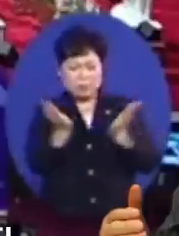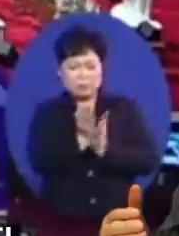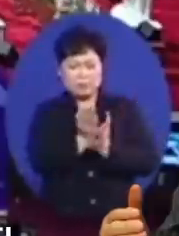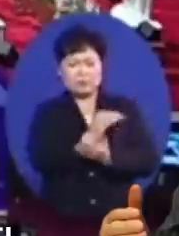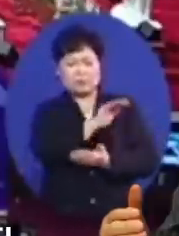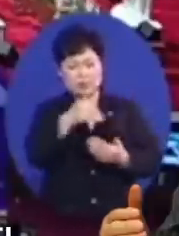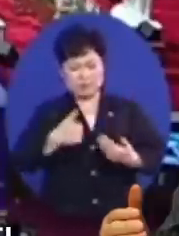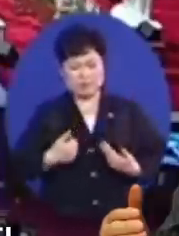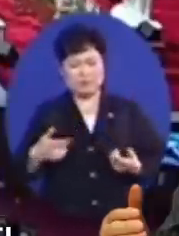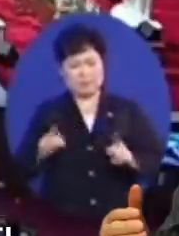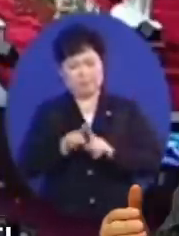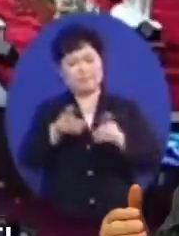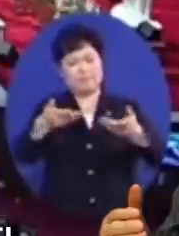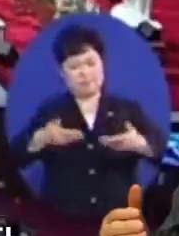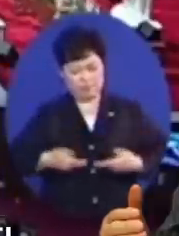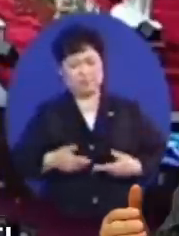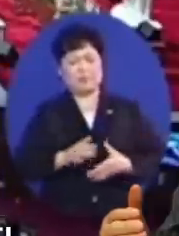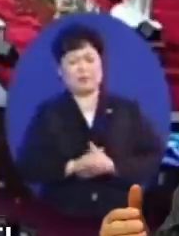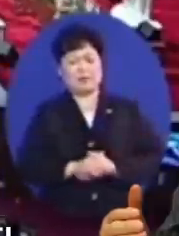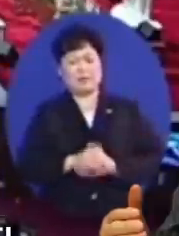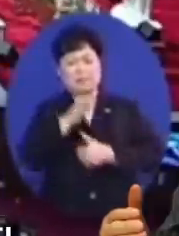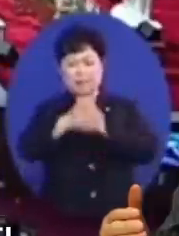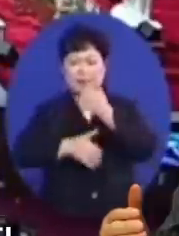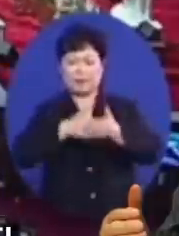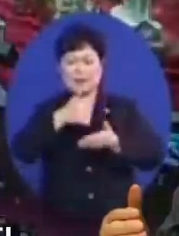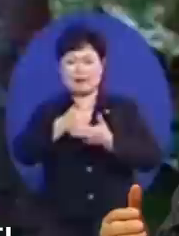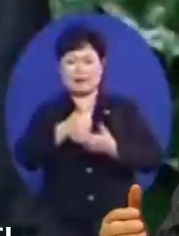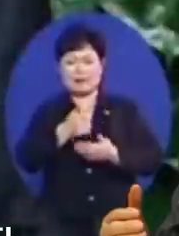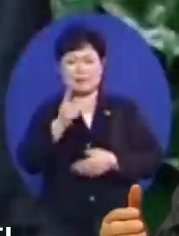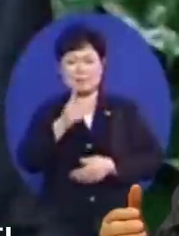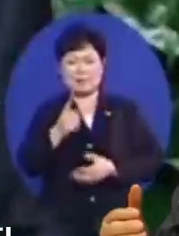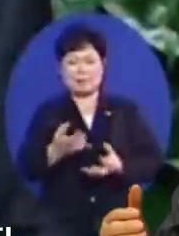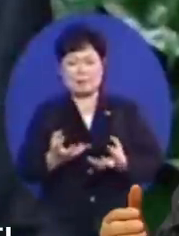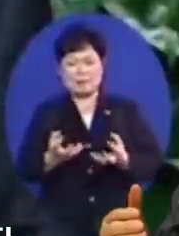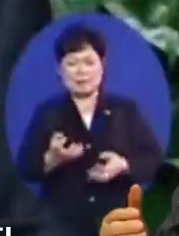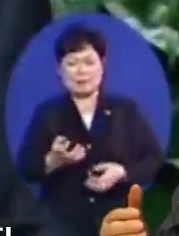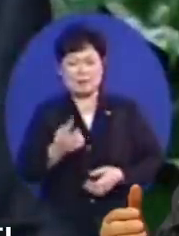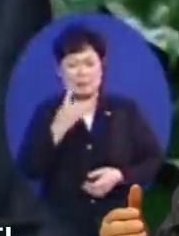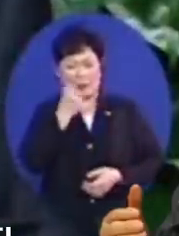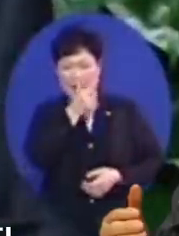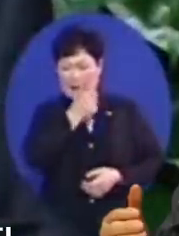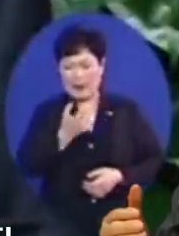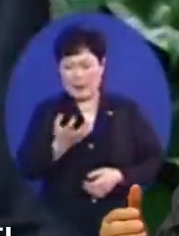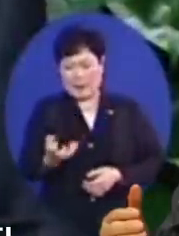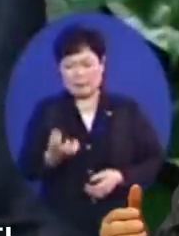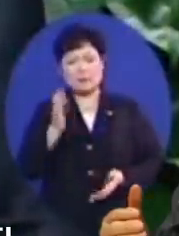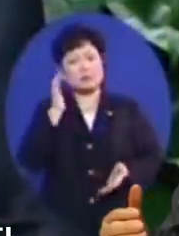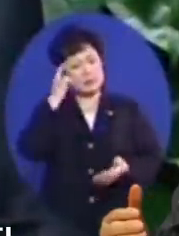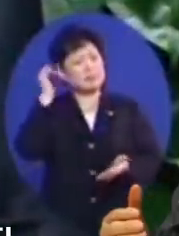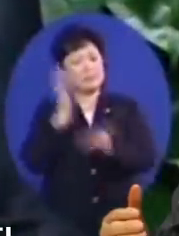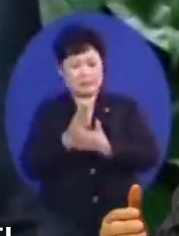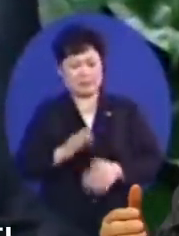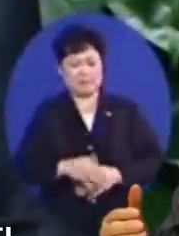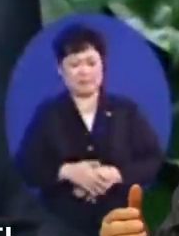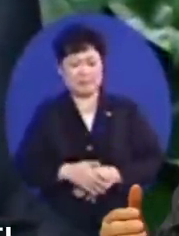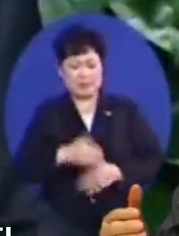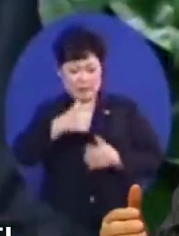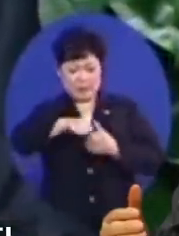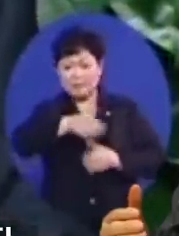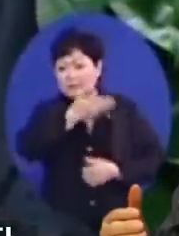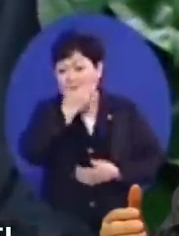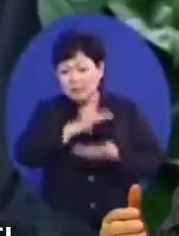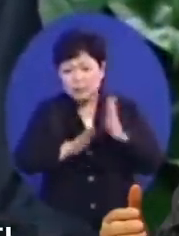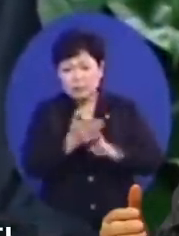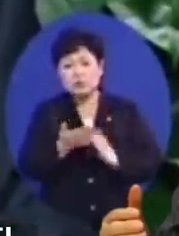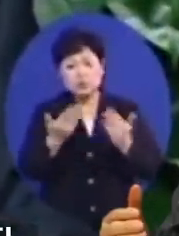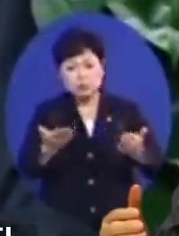하나님을 깍쟁이로 생각하지 말아야 되는데 자기 아들을 아끼지 않고 주셨는데 아들과 함께 뭘